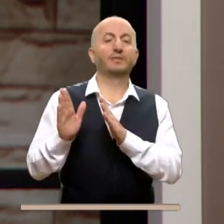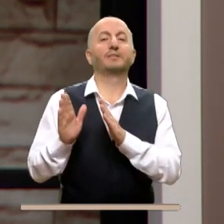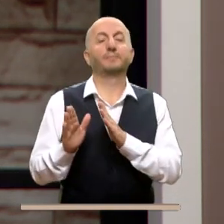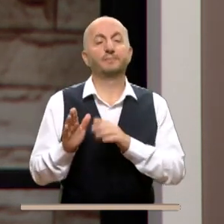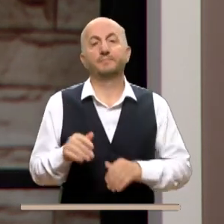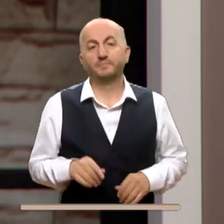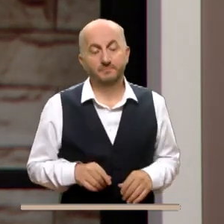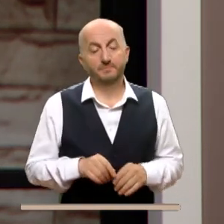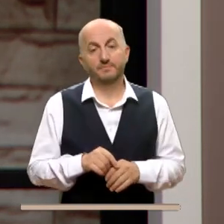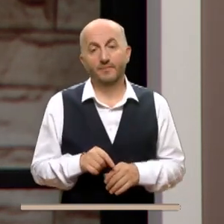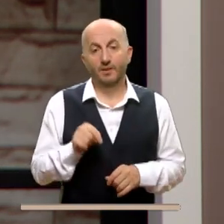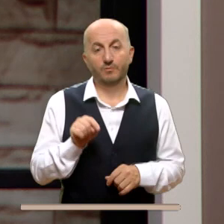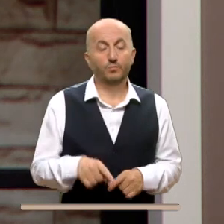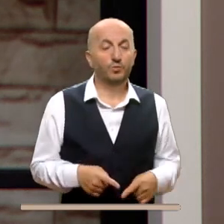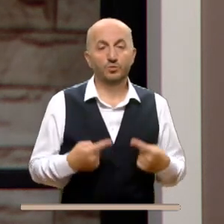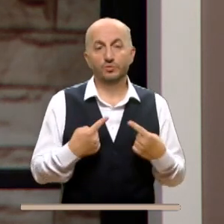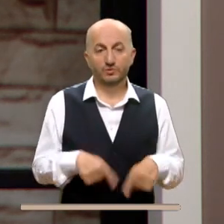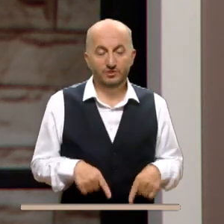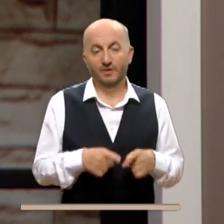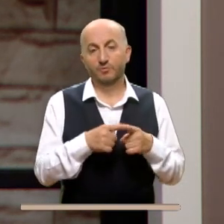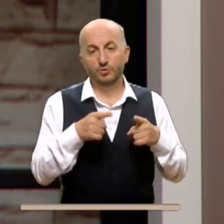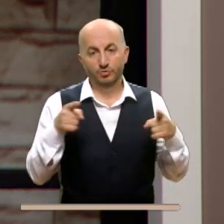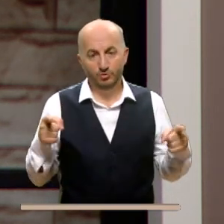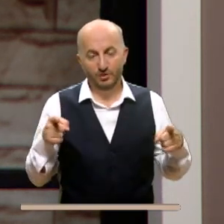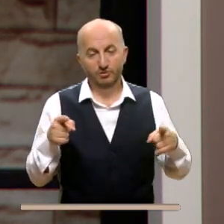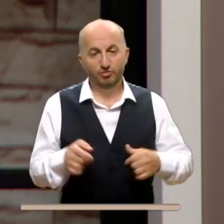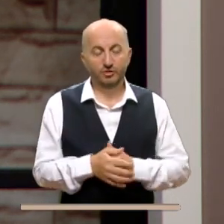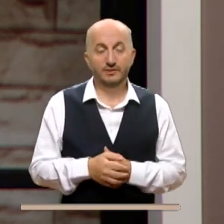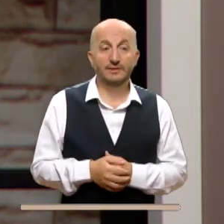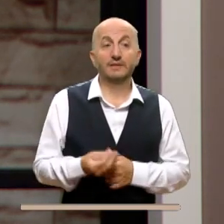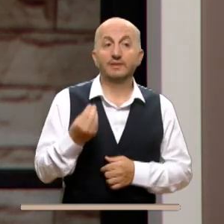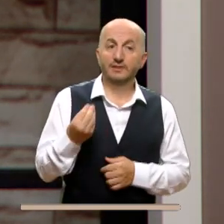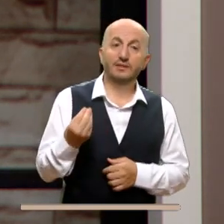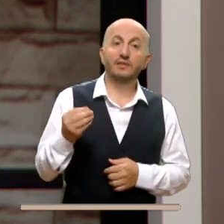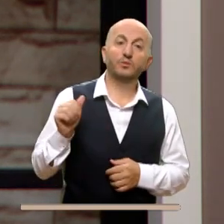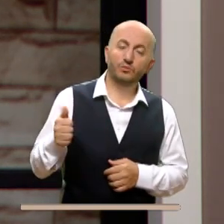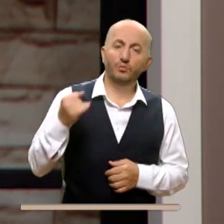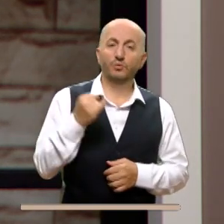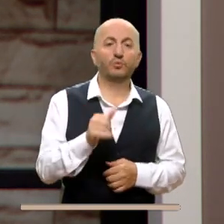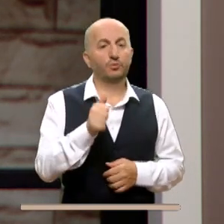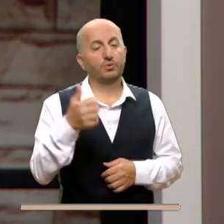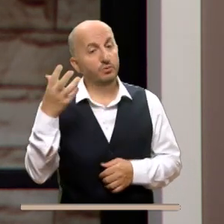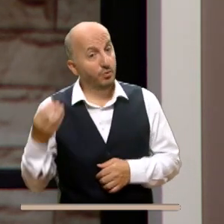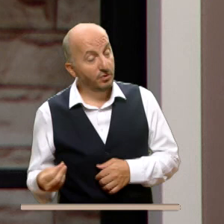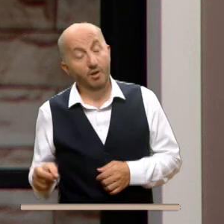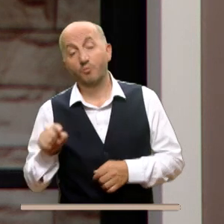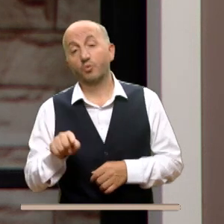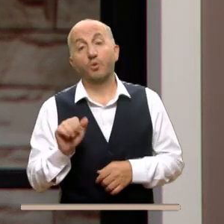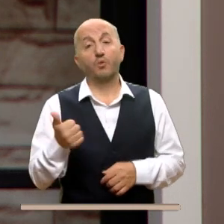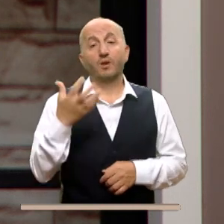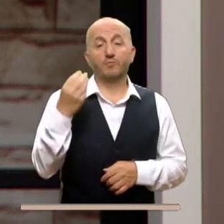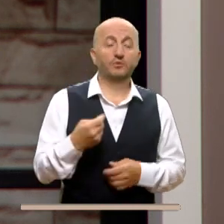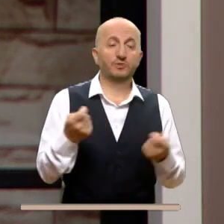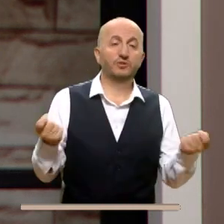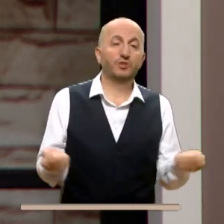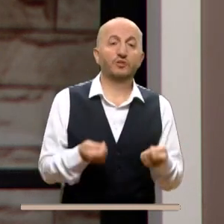diyeceğim. Bu sınav bir süreç. Yani iyi günleriniz olacak, kötü günleriniz olacak. Burada önemli olan